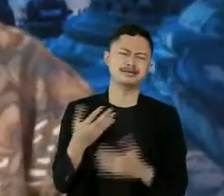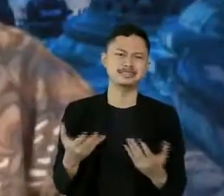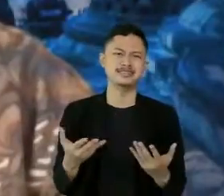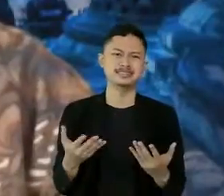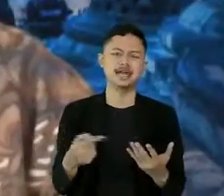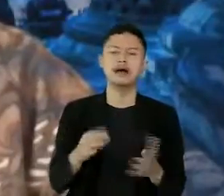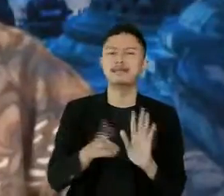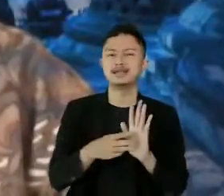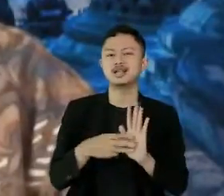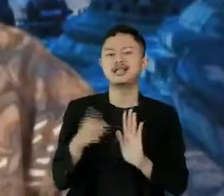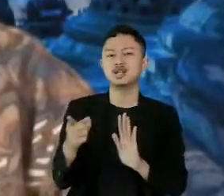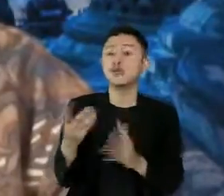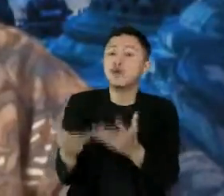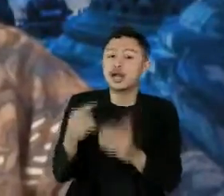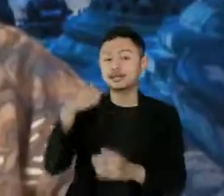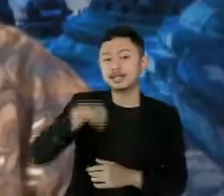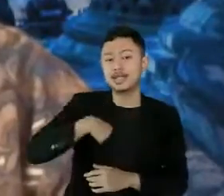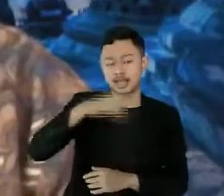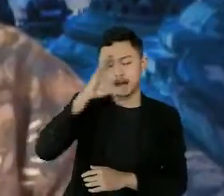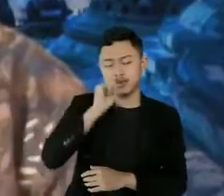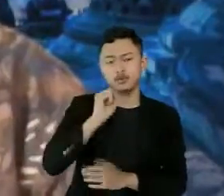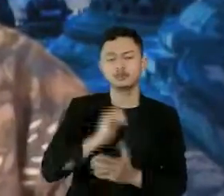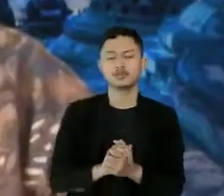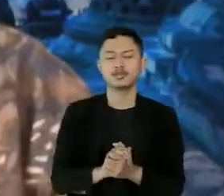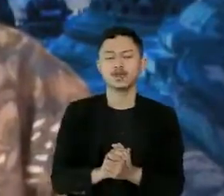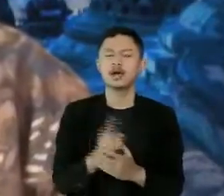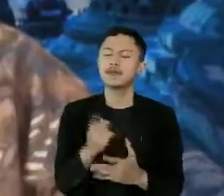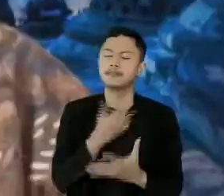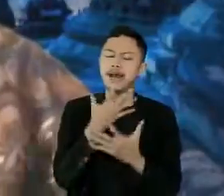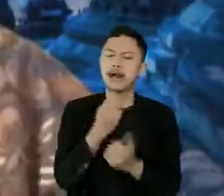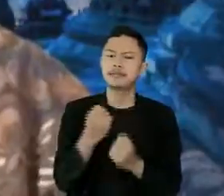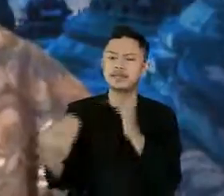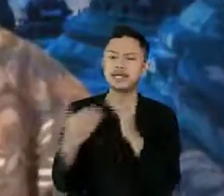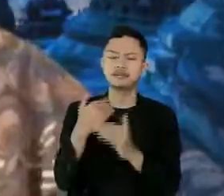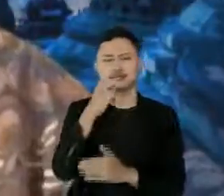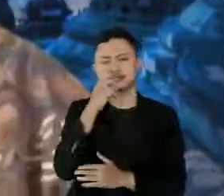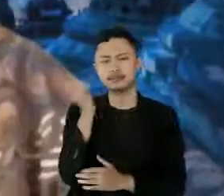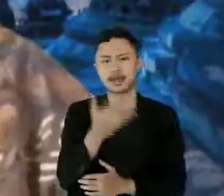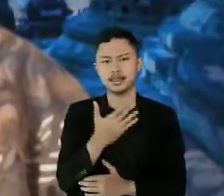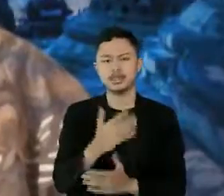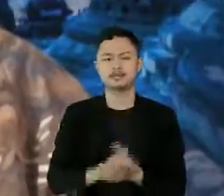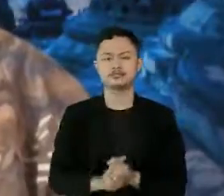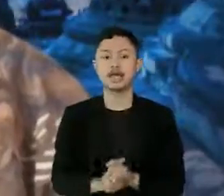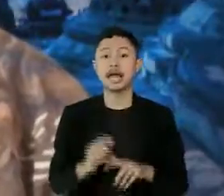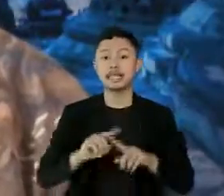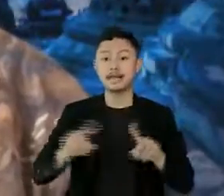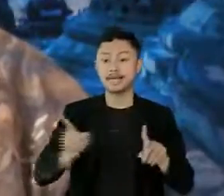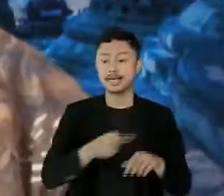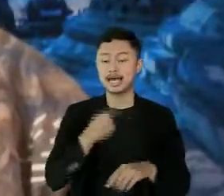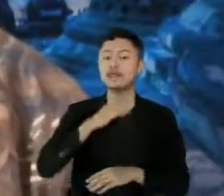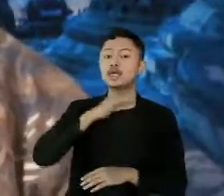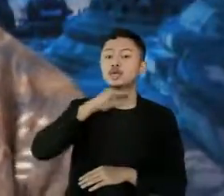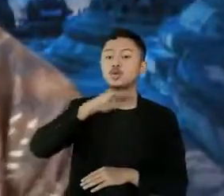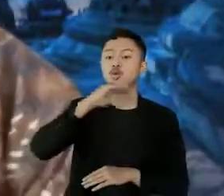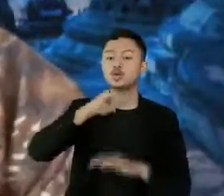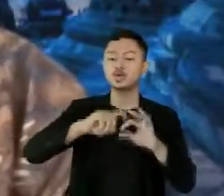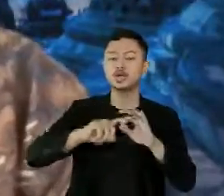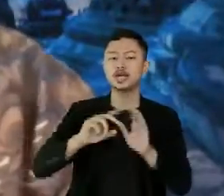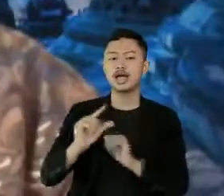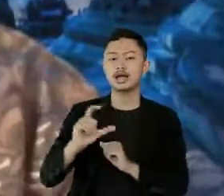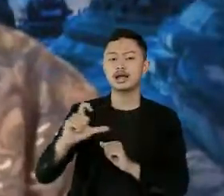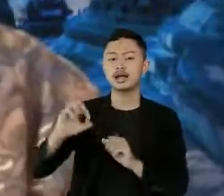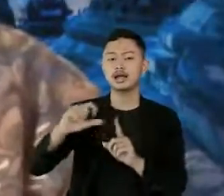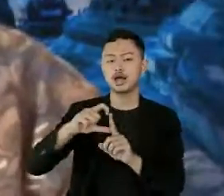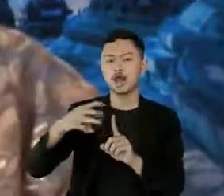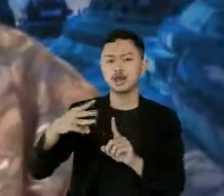sedang melakukan koordinasi terus supaya bisa kita buka. Nah, walaupun demikian, sambil nunggu QR code, beberapa kota